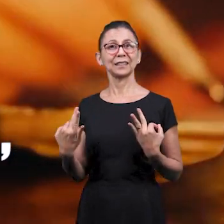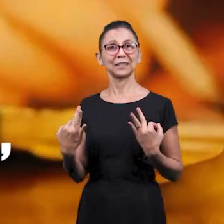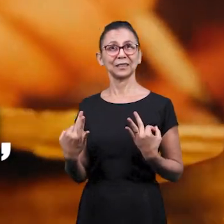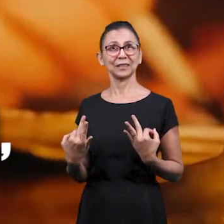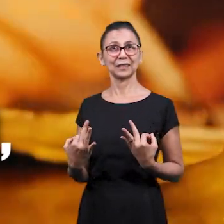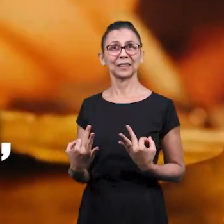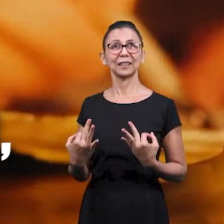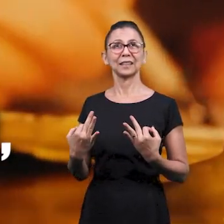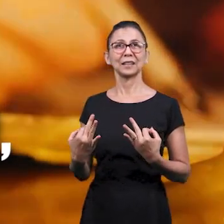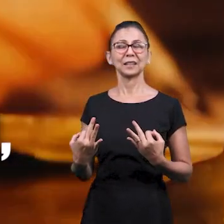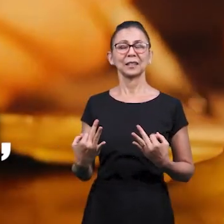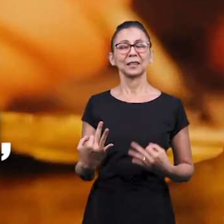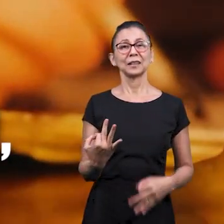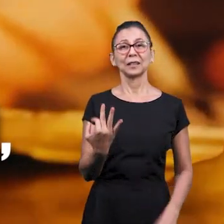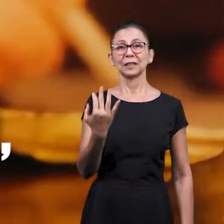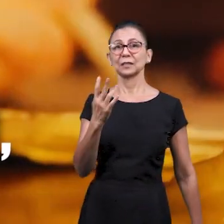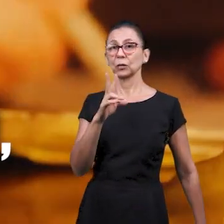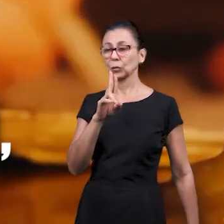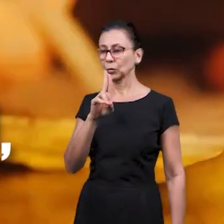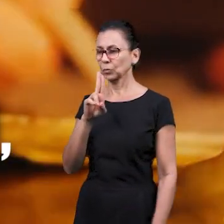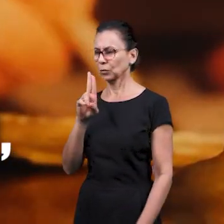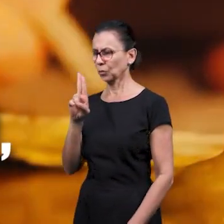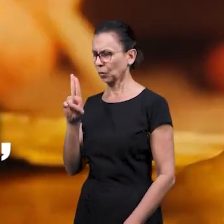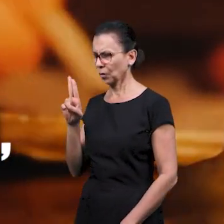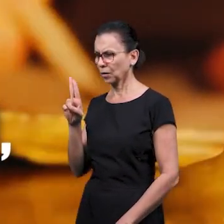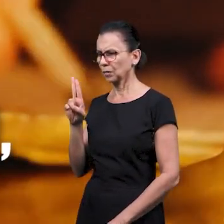И имя твое воспомянется.